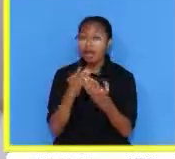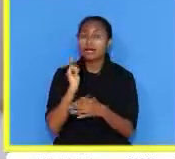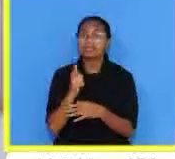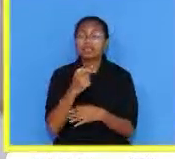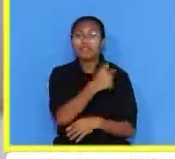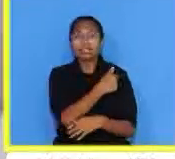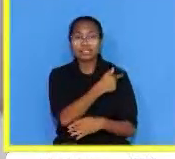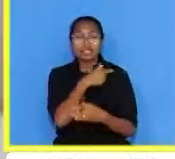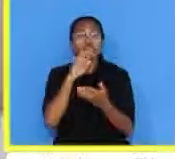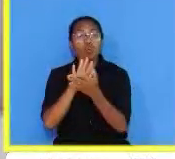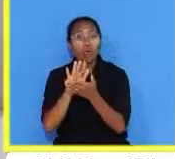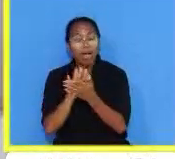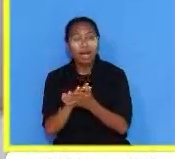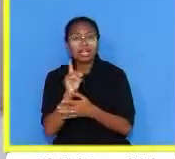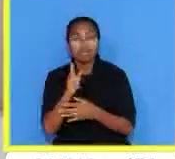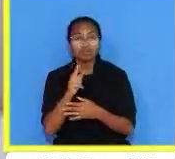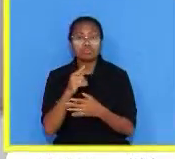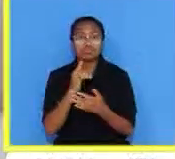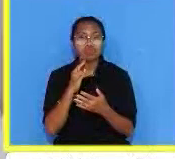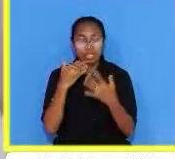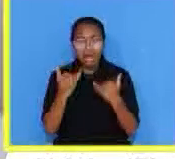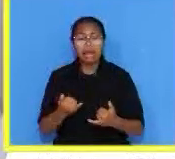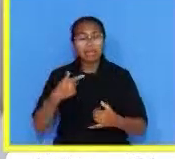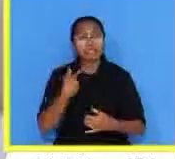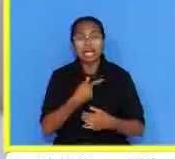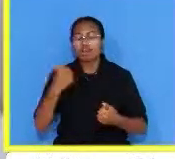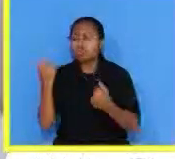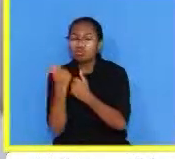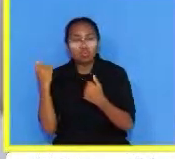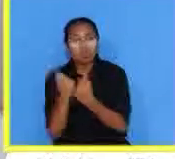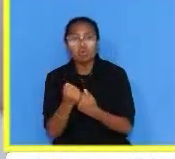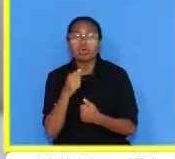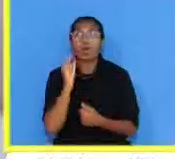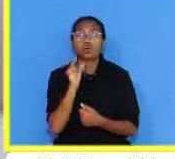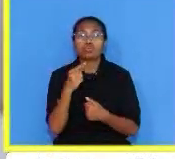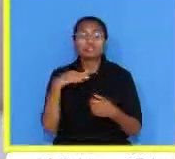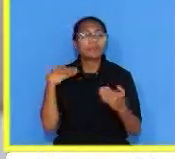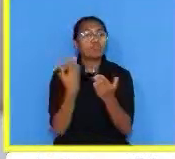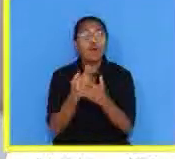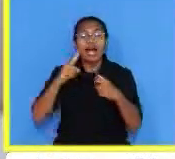vaksinasi untuk sekolah-sekolah juga sedang giat-giatnya, sedang gencar-gencarnya dilakukan di semua